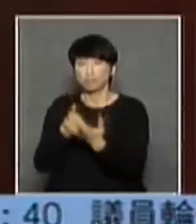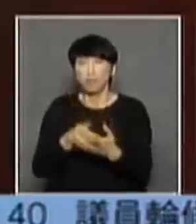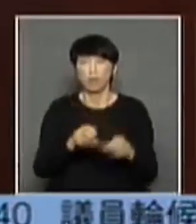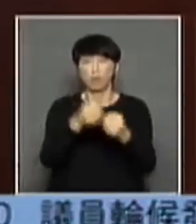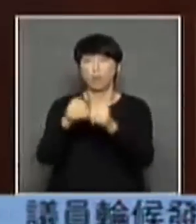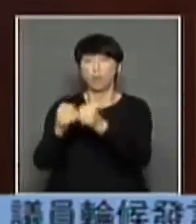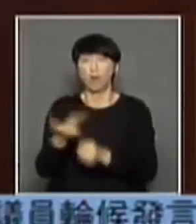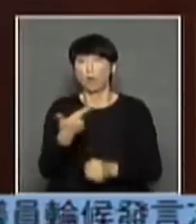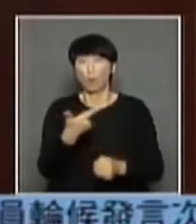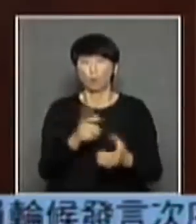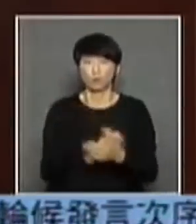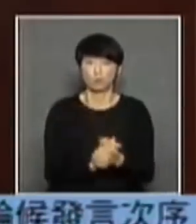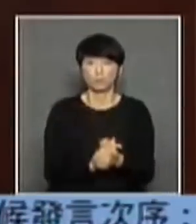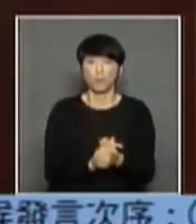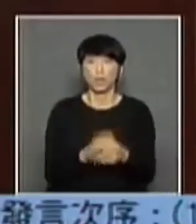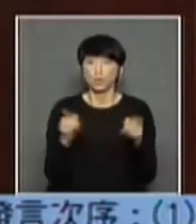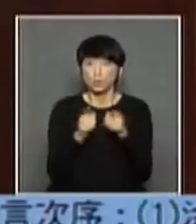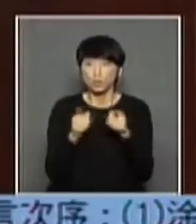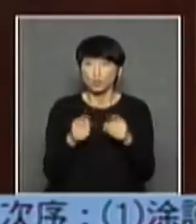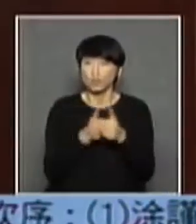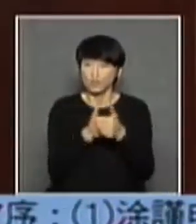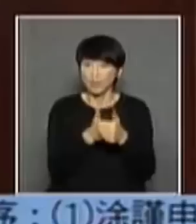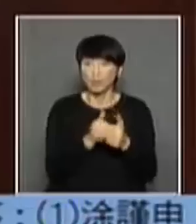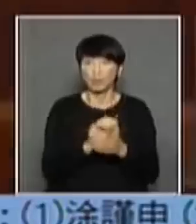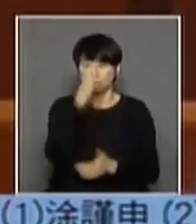港。 你只是個簡短的跟進，你是不是？